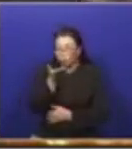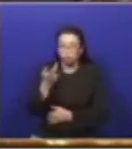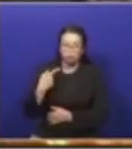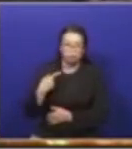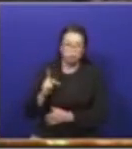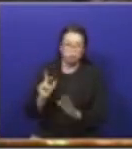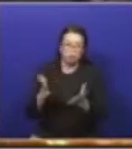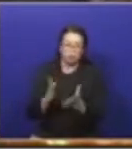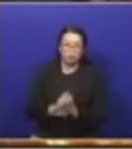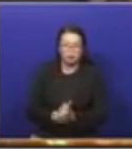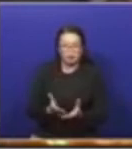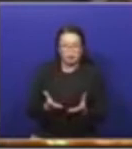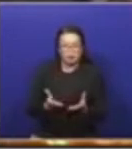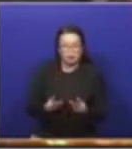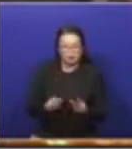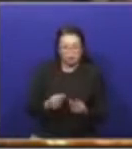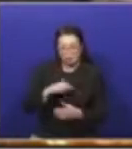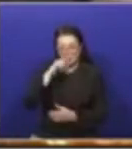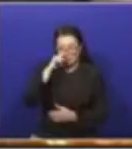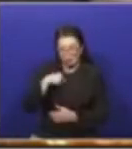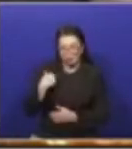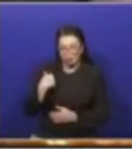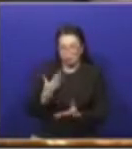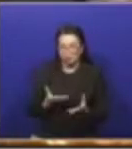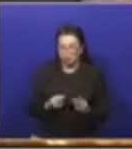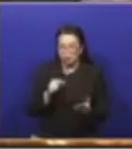โป้ไทยมีที่ดินประมาณ 321ล้านไร่และเป็นปัญหาไม่อย่างยาวนานเถียงกันไม่จบไม่สิ้นตั้งแต่อดีตปัจจุบันคนรุกป่าป่ารุกคนคนรุกคน